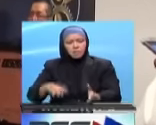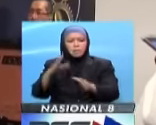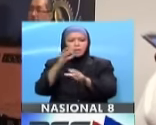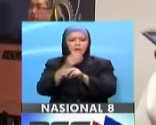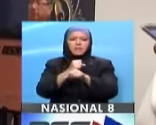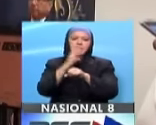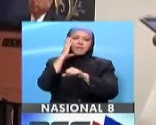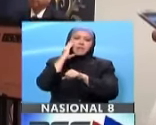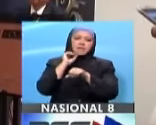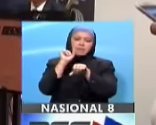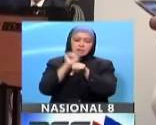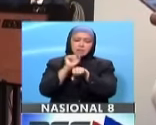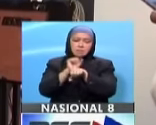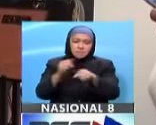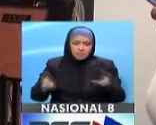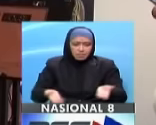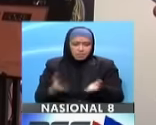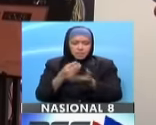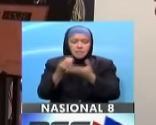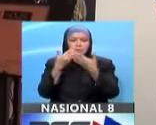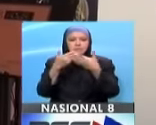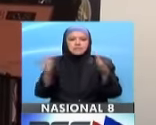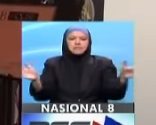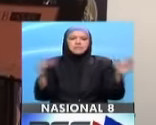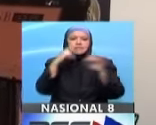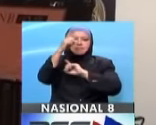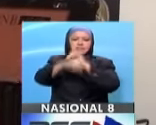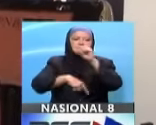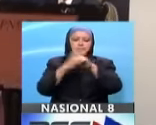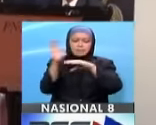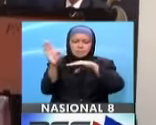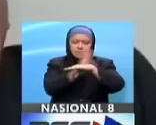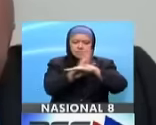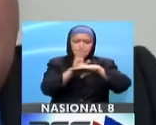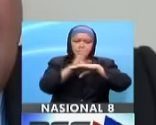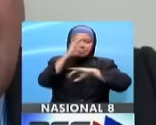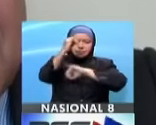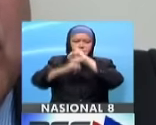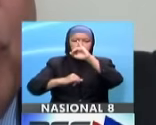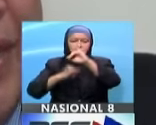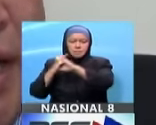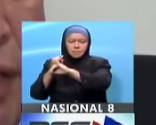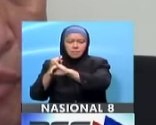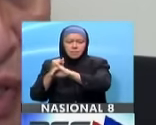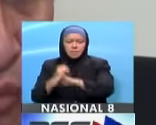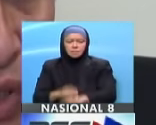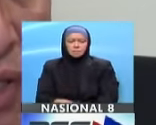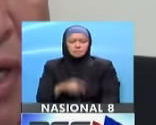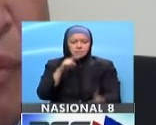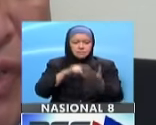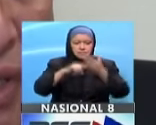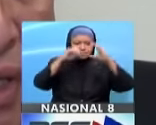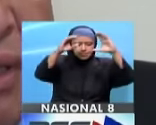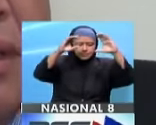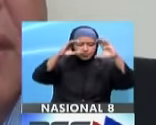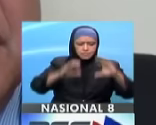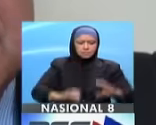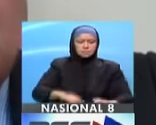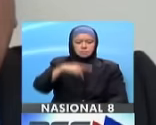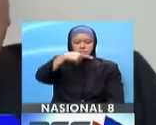di sini dan mendedahkan mereka kepada dunia perniagaan antarabangsa. Ini adalah satu pendekatan PNB jangka